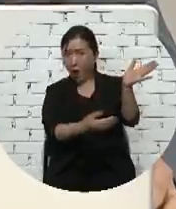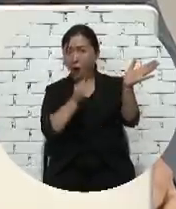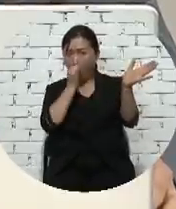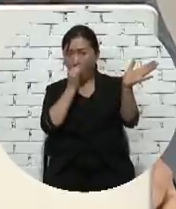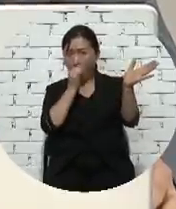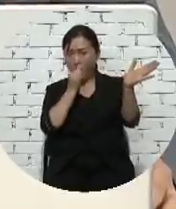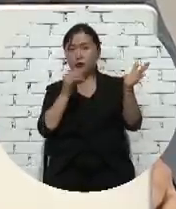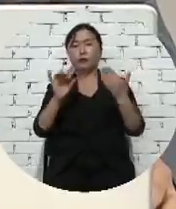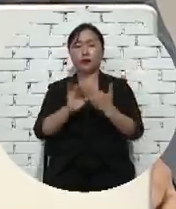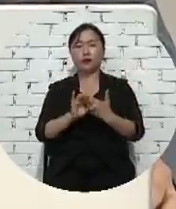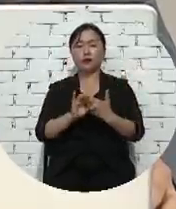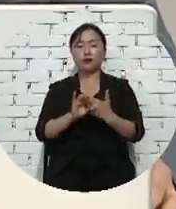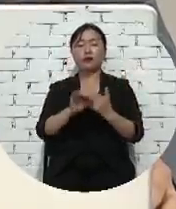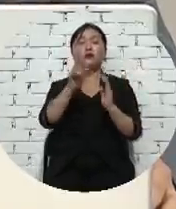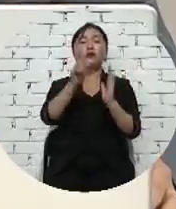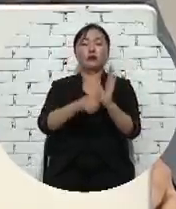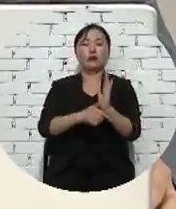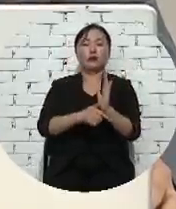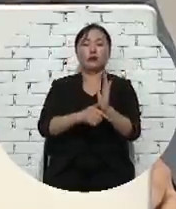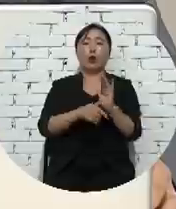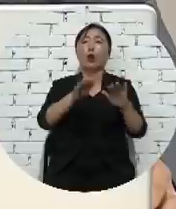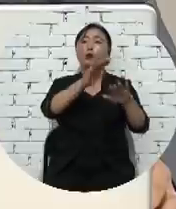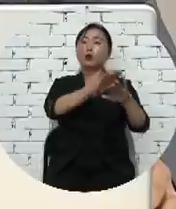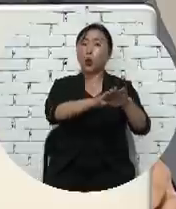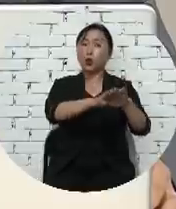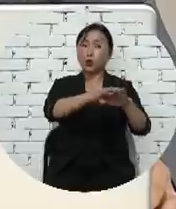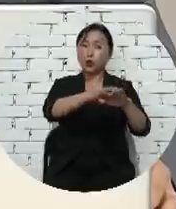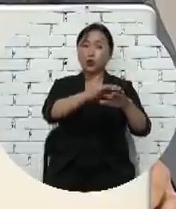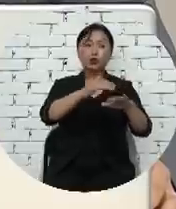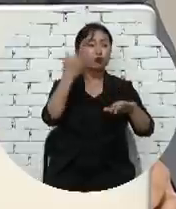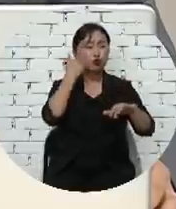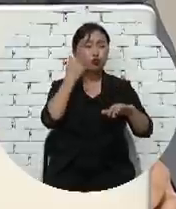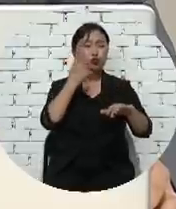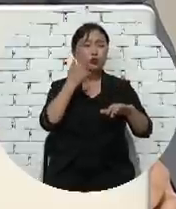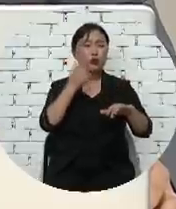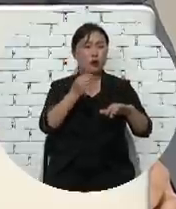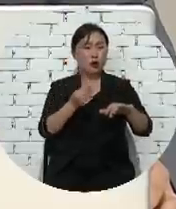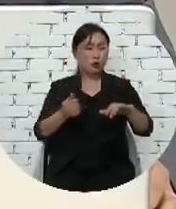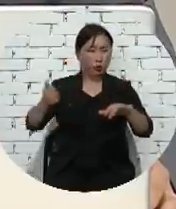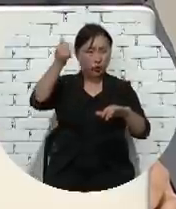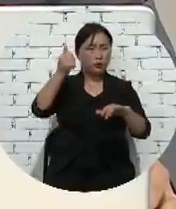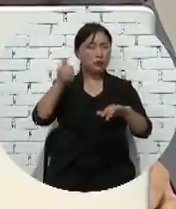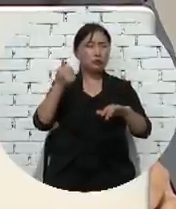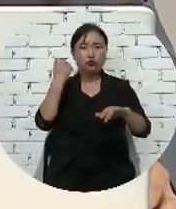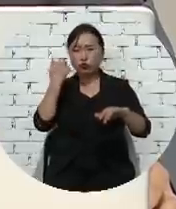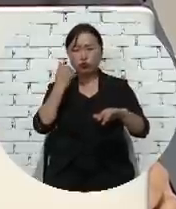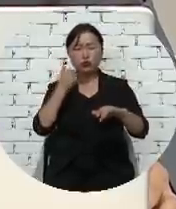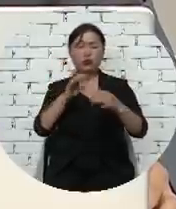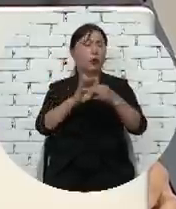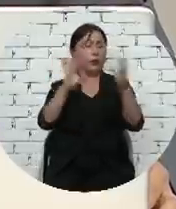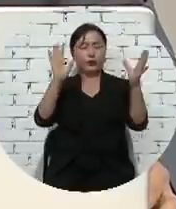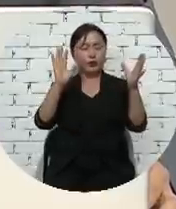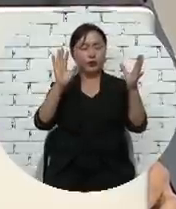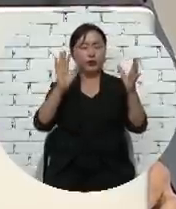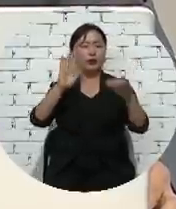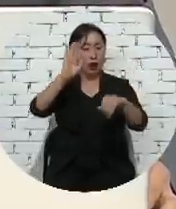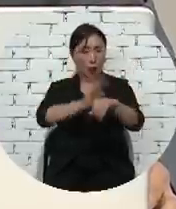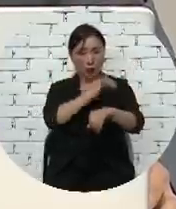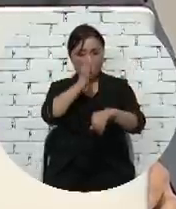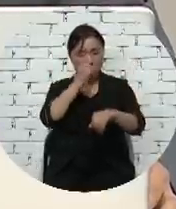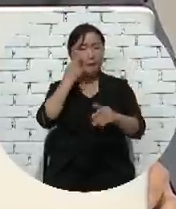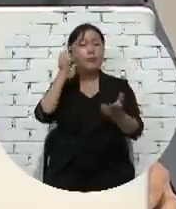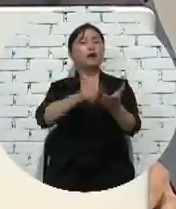그 당시에 그건 뭐 손준성이 아니라 대검의 어느 저 직원이나 뭐 검사라 하더라도